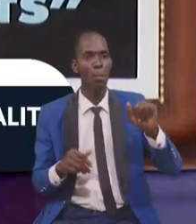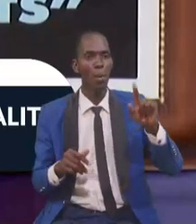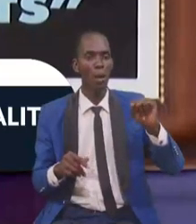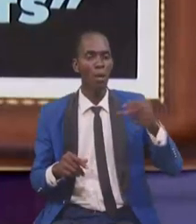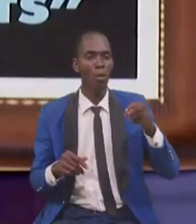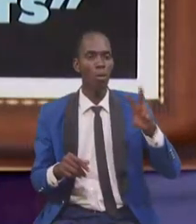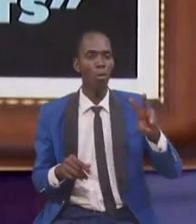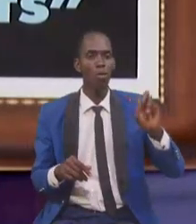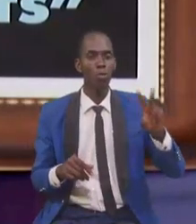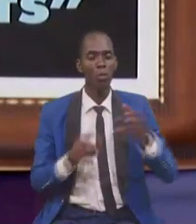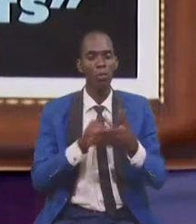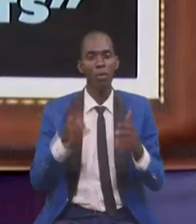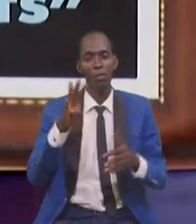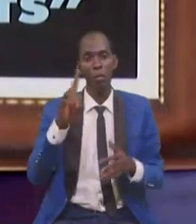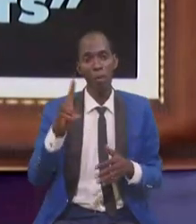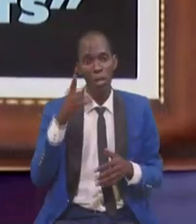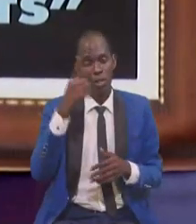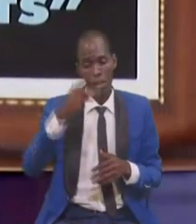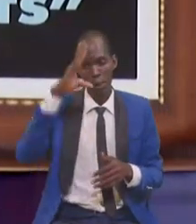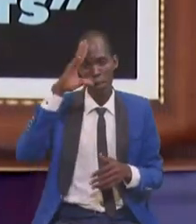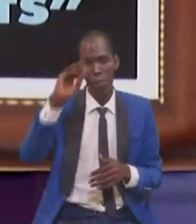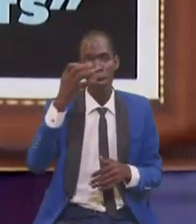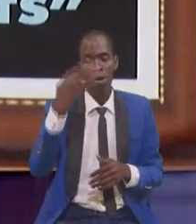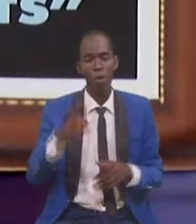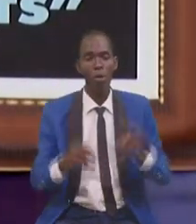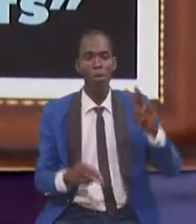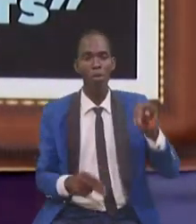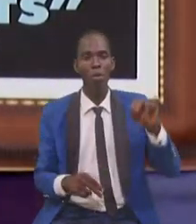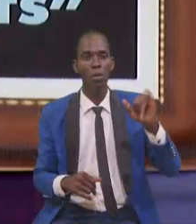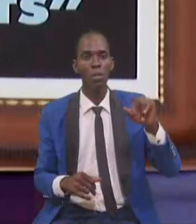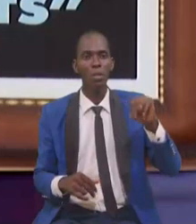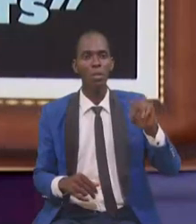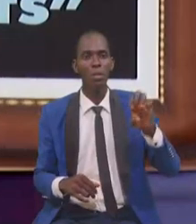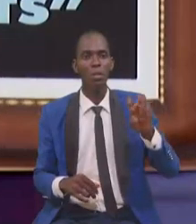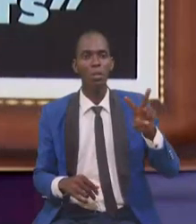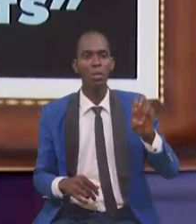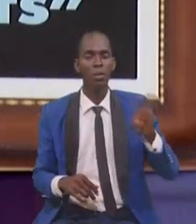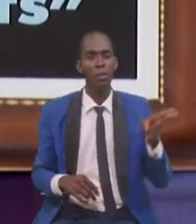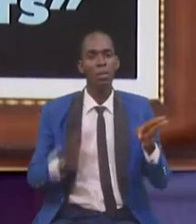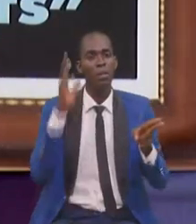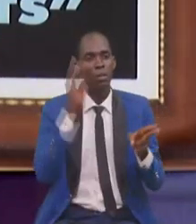12, 41. Les hommes de Ninive se lèveront au jour du